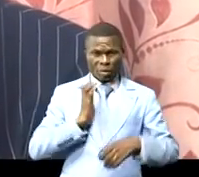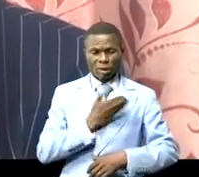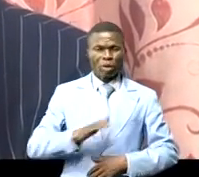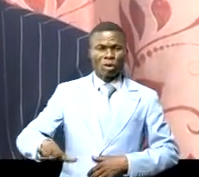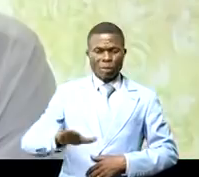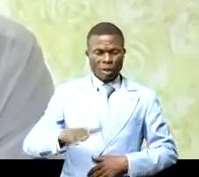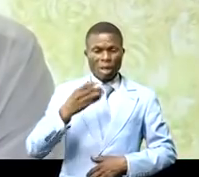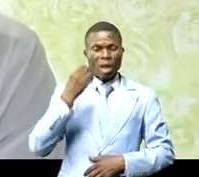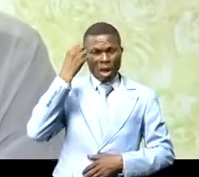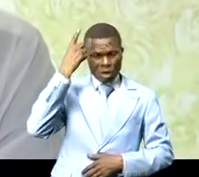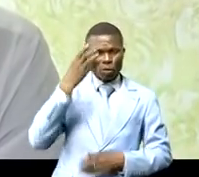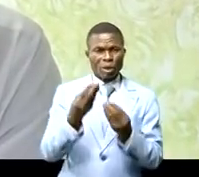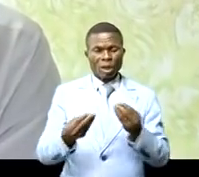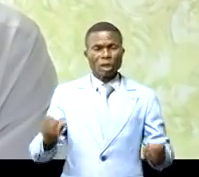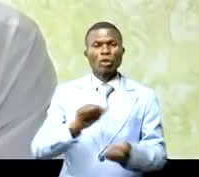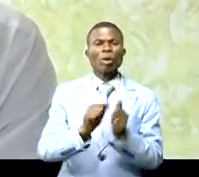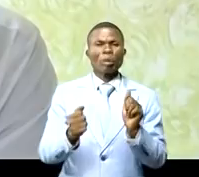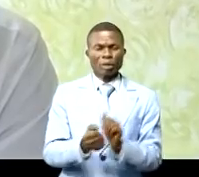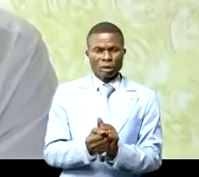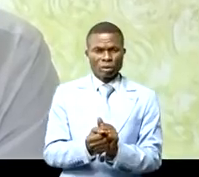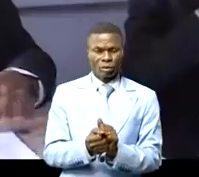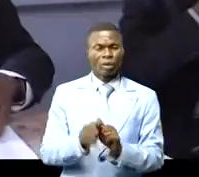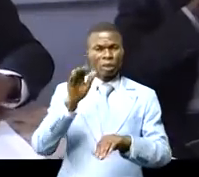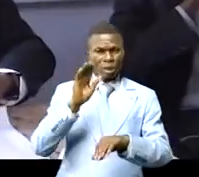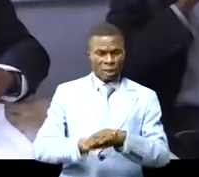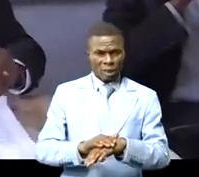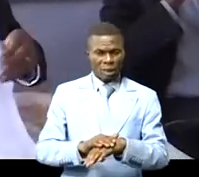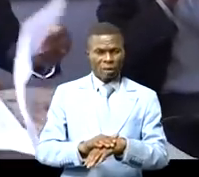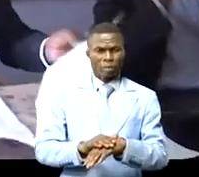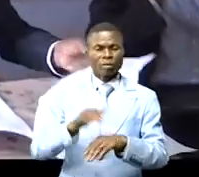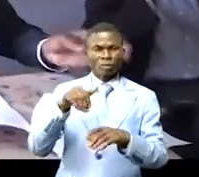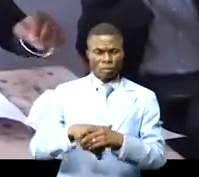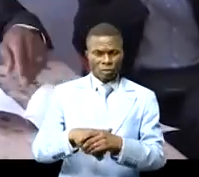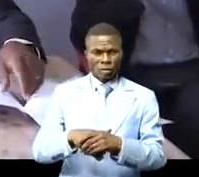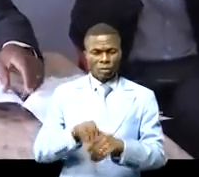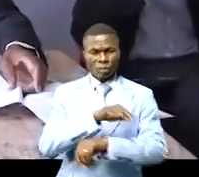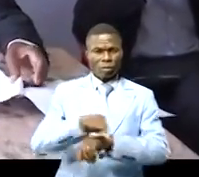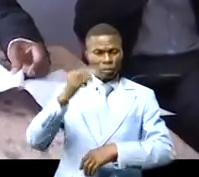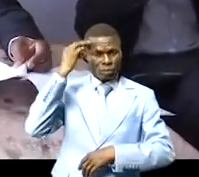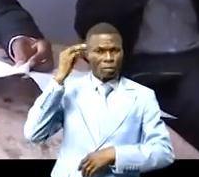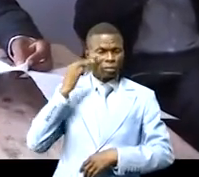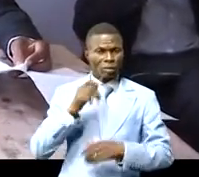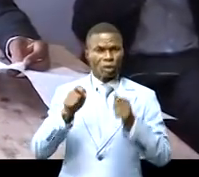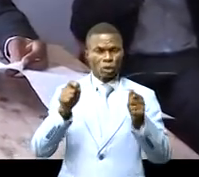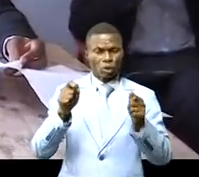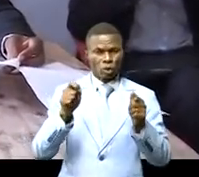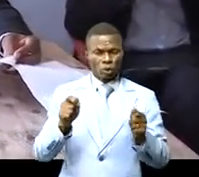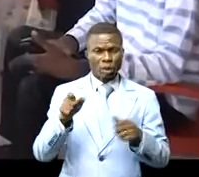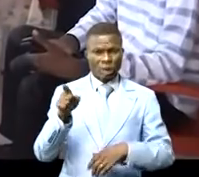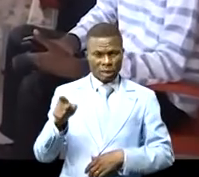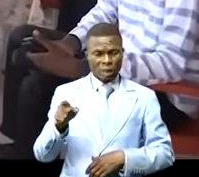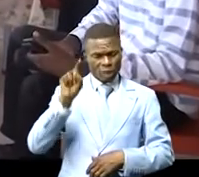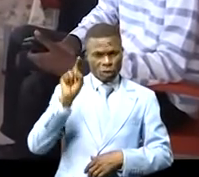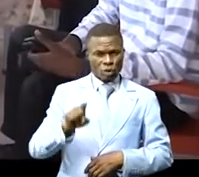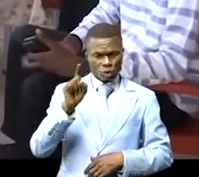que la solution aux problèmes qui se posent dans le secteur de la presse